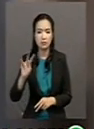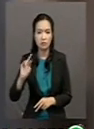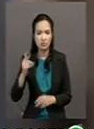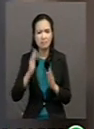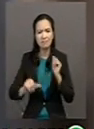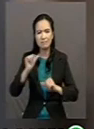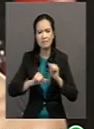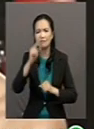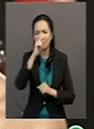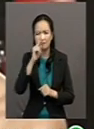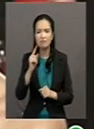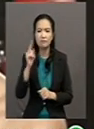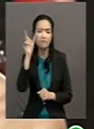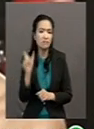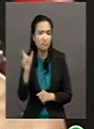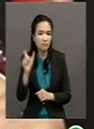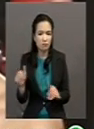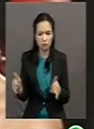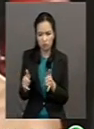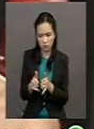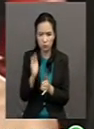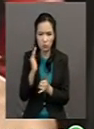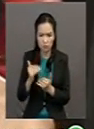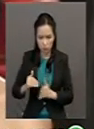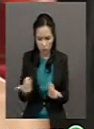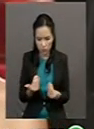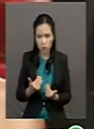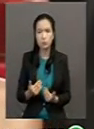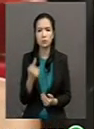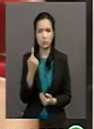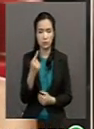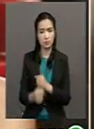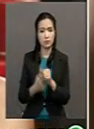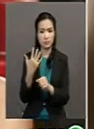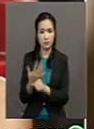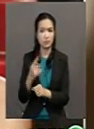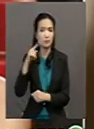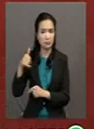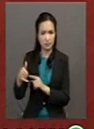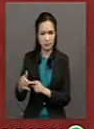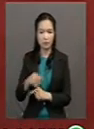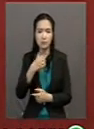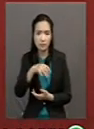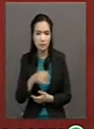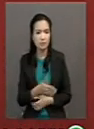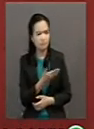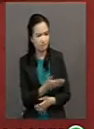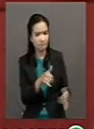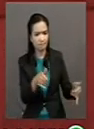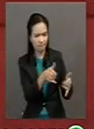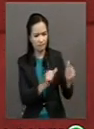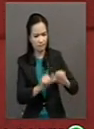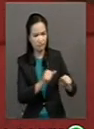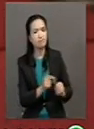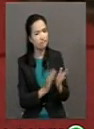คบผากันมานานและทั้งคู่มีลูกชายด้วยกัน 1คนอายุ 5ขวบโกติกล่าวด้วยว่าทั้งพิและโจลี่ต่างเป็นนัก